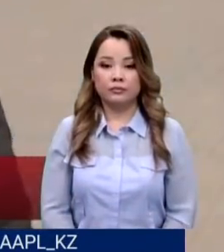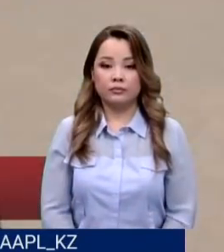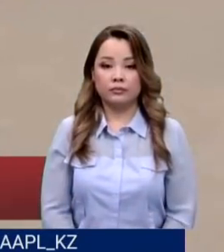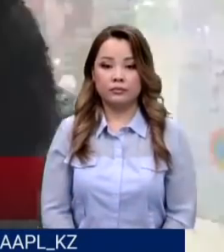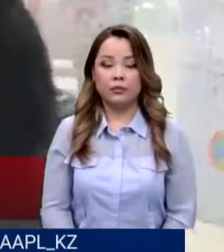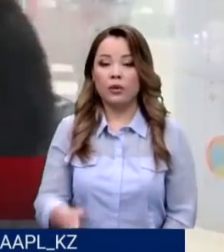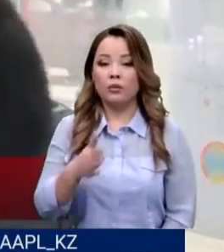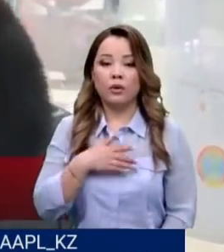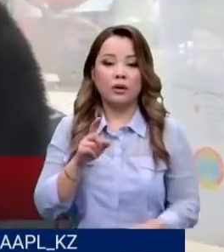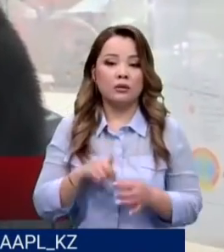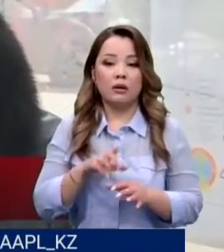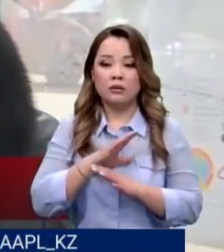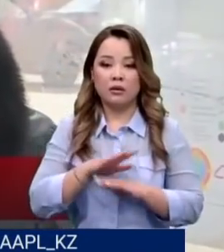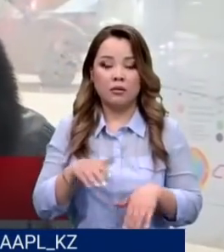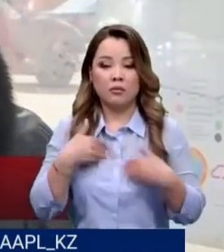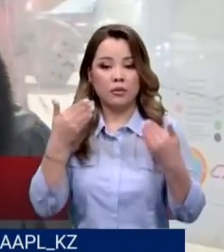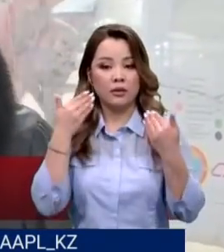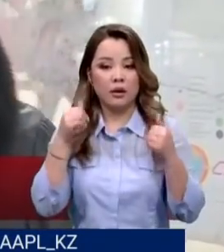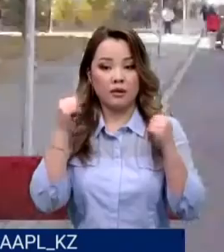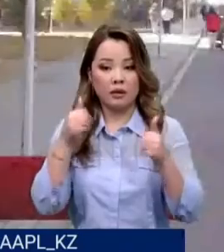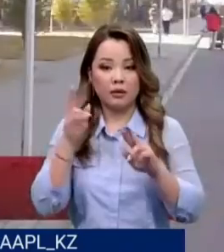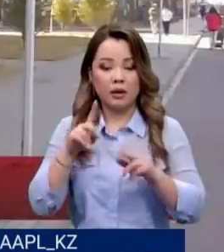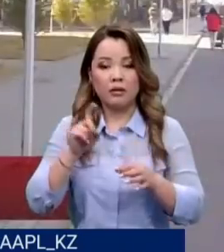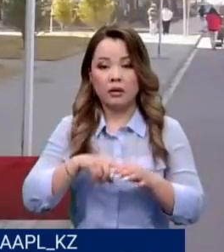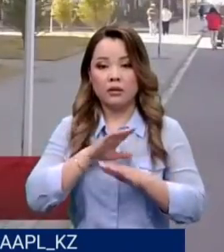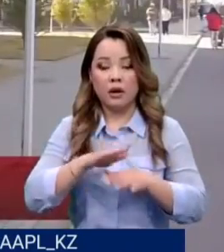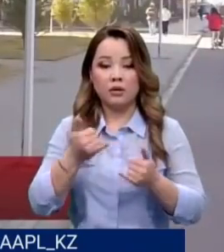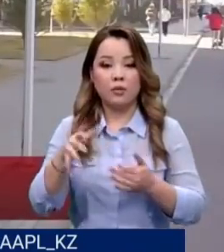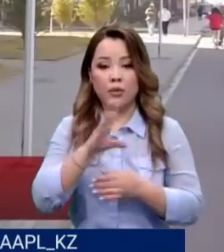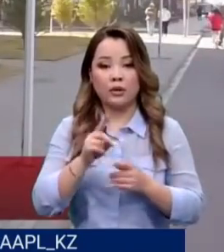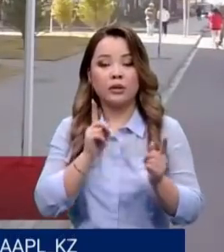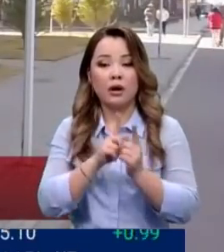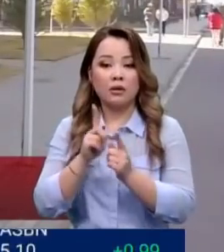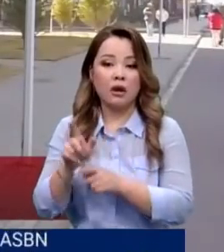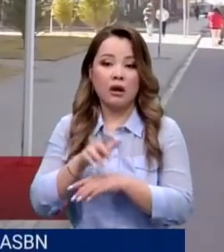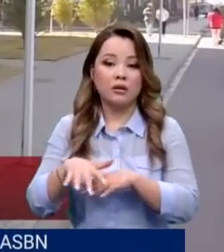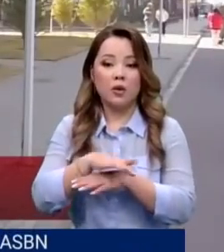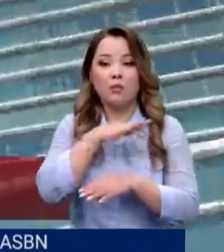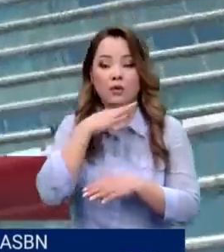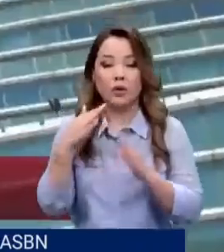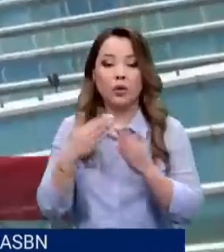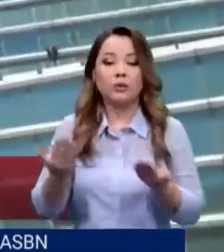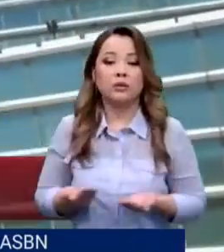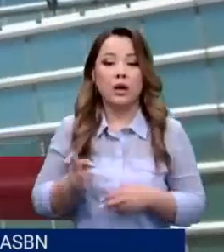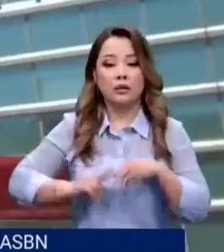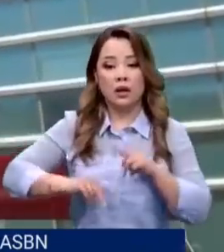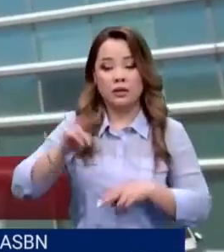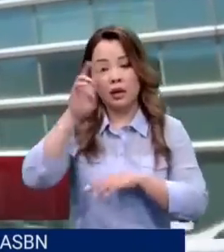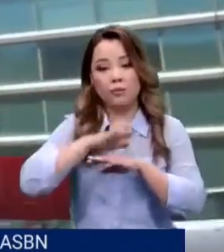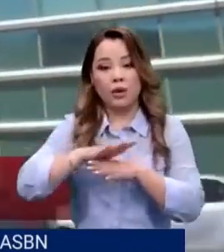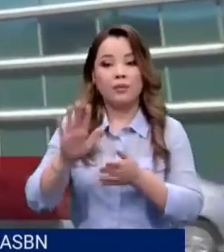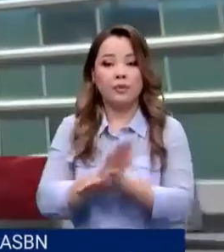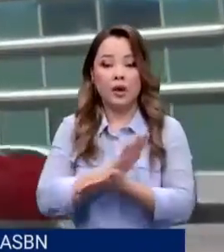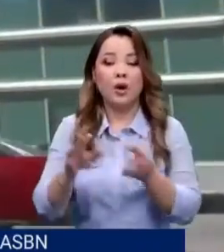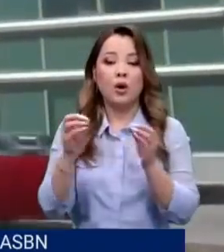Joqtır kim? Joqtır kelmegen. Joqtır kelmegen. Байқасаңыздар, біз жолықтырған азаматтың біразы үй салу үшін мемлекеттен тегін